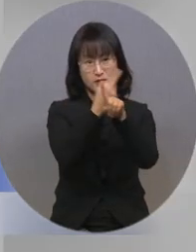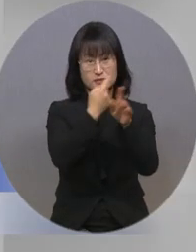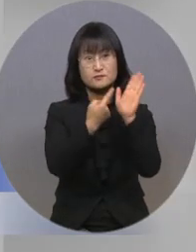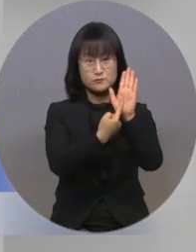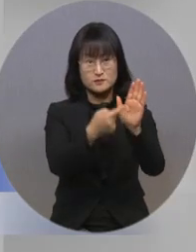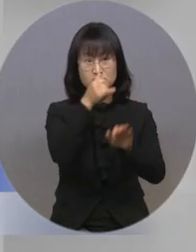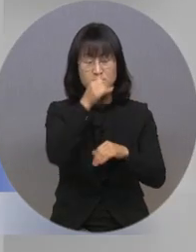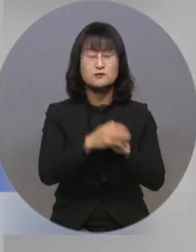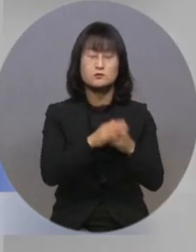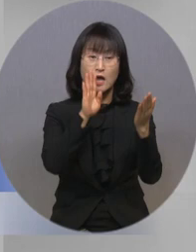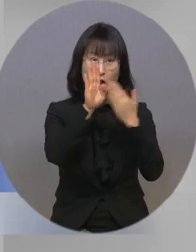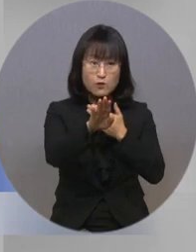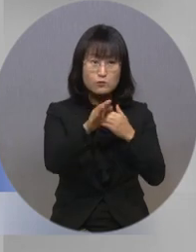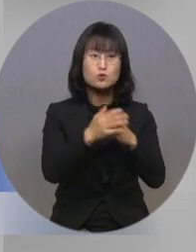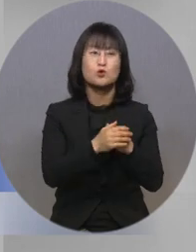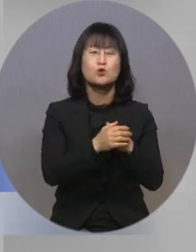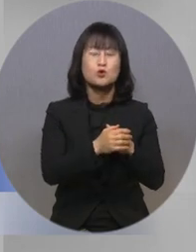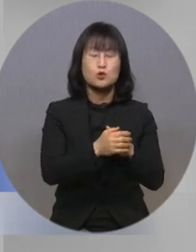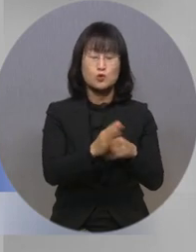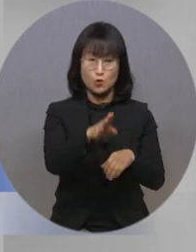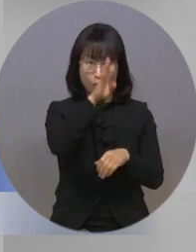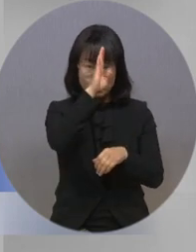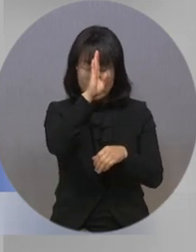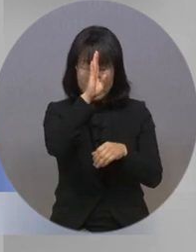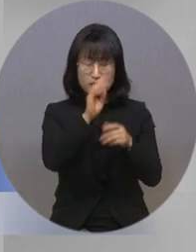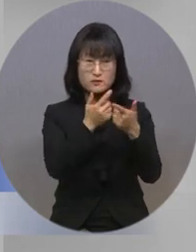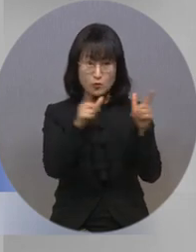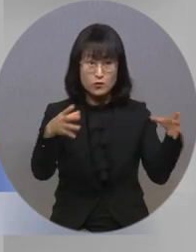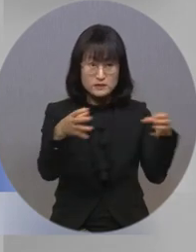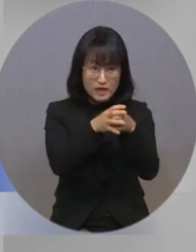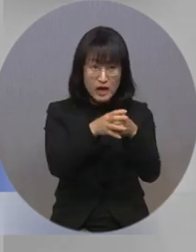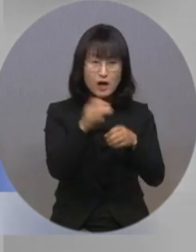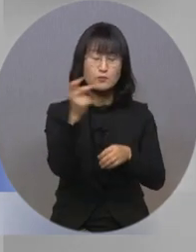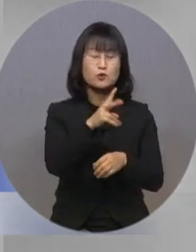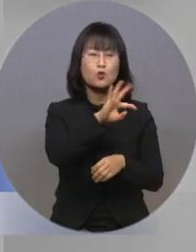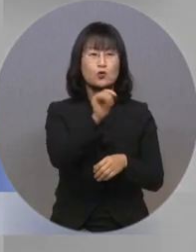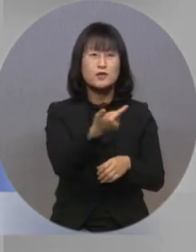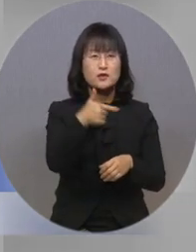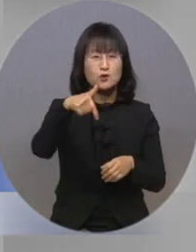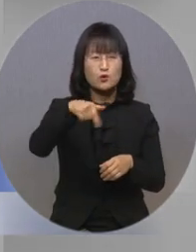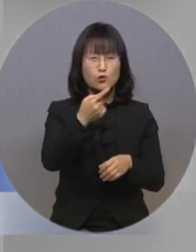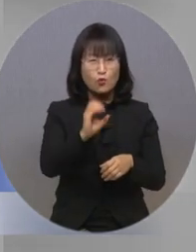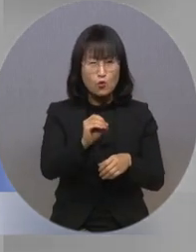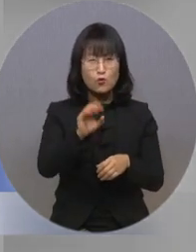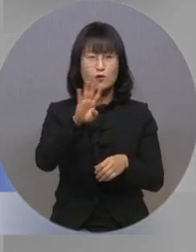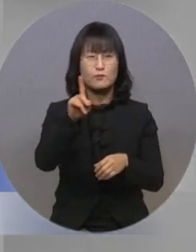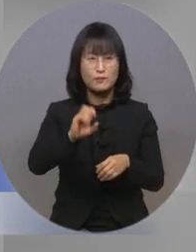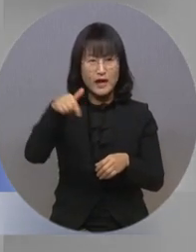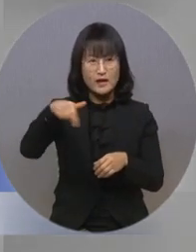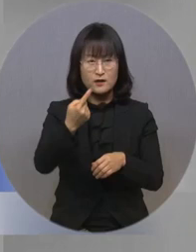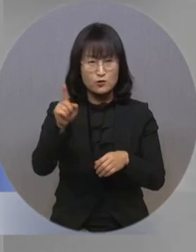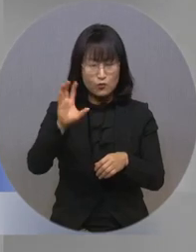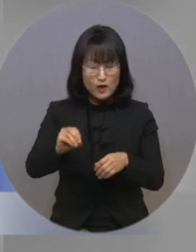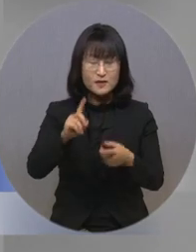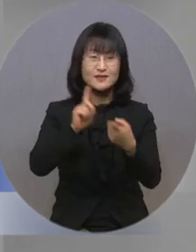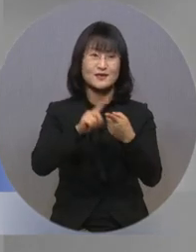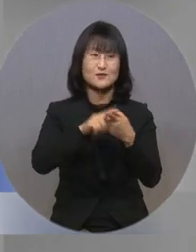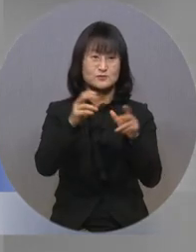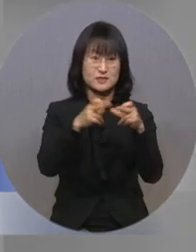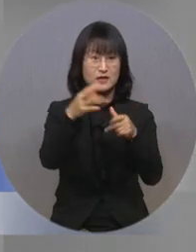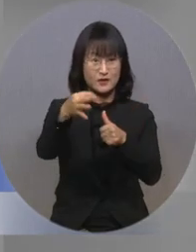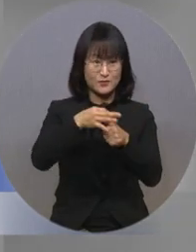이에 따라 앞으로는 복합부위 통증 증후군이나 인공방광에 대해서도 장애연금 수령이